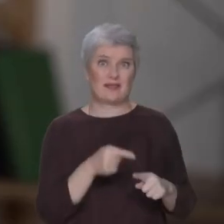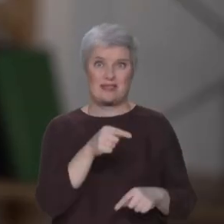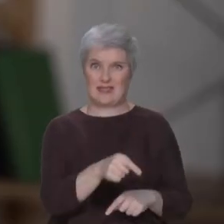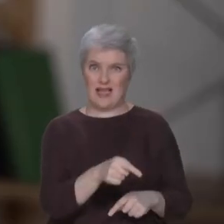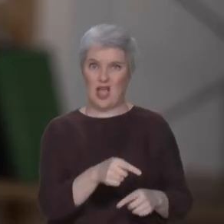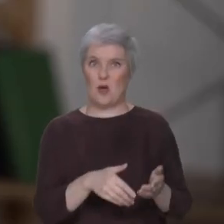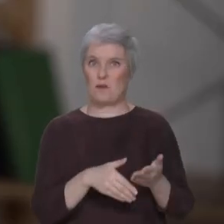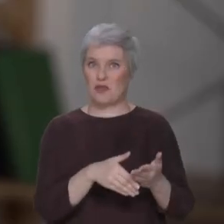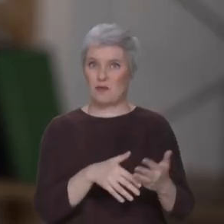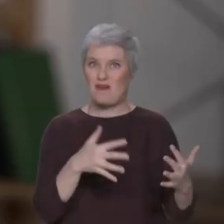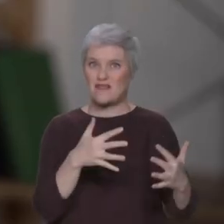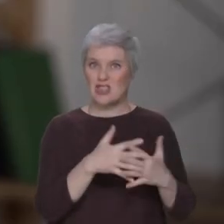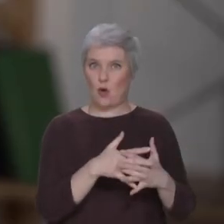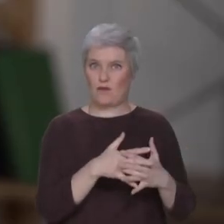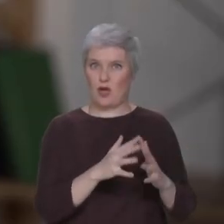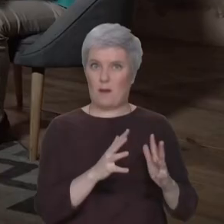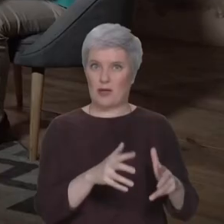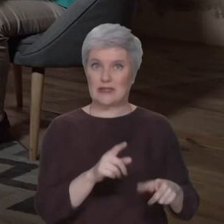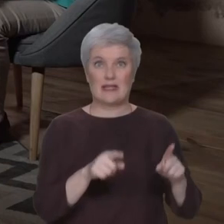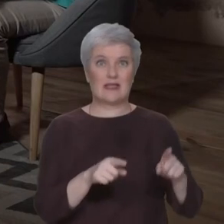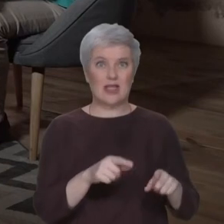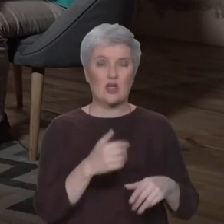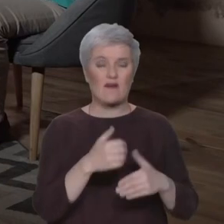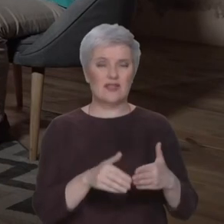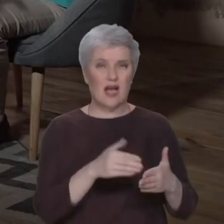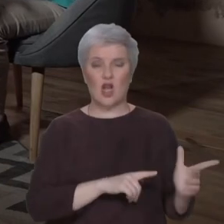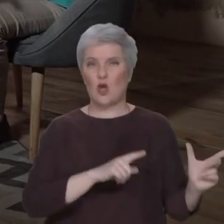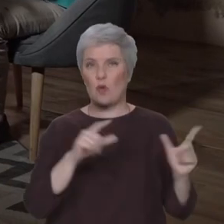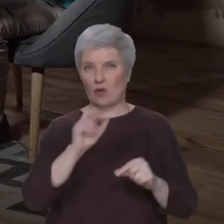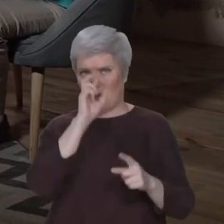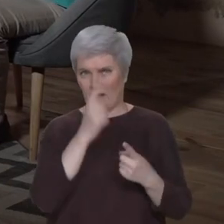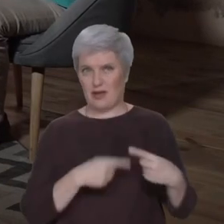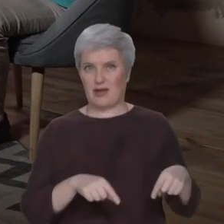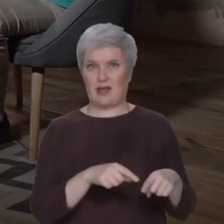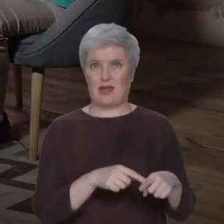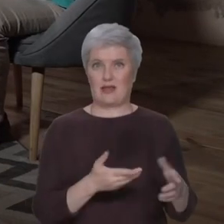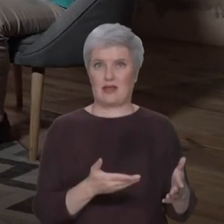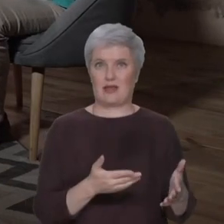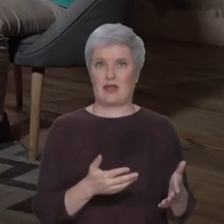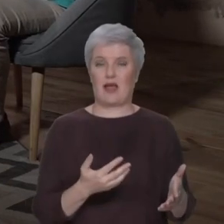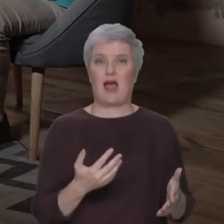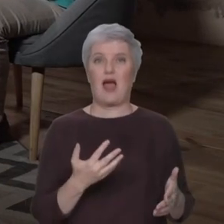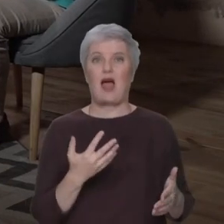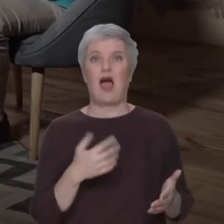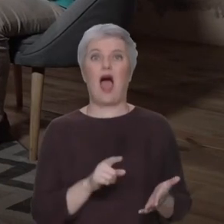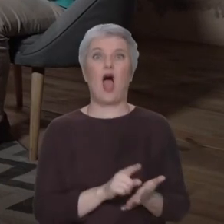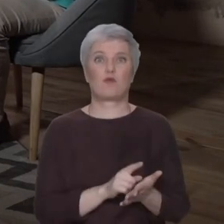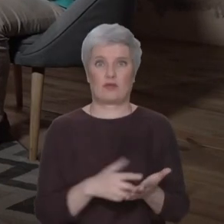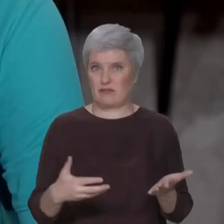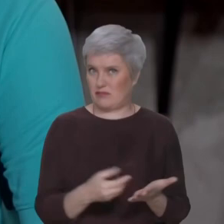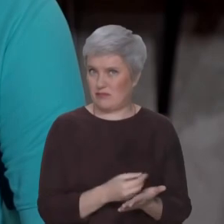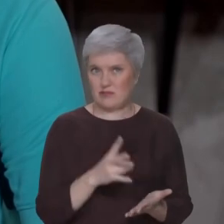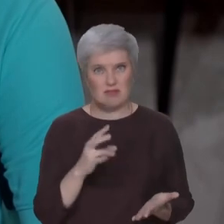військову машину. Вони це розуміють. І тому дехто з них взагалі виїхав з тієї країни, правда, не знаю, резидентами там, податковими залишились